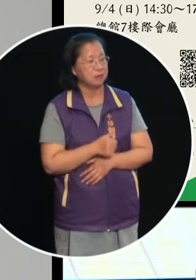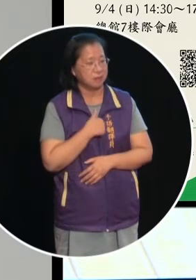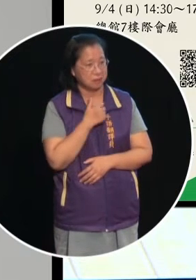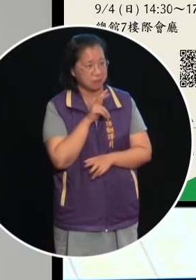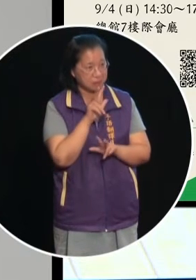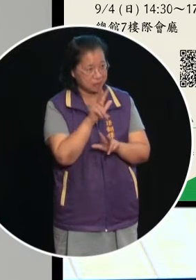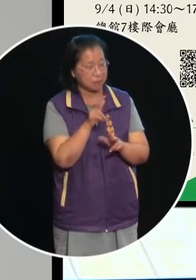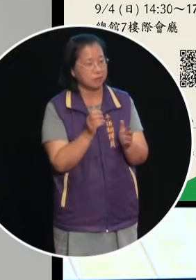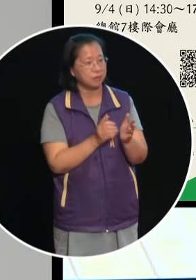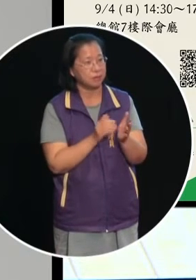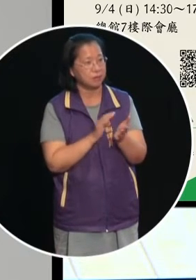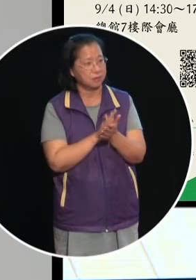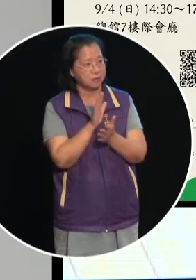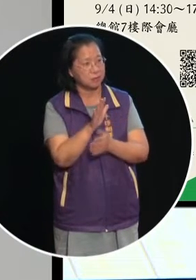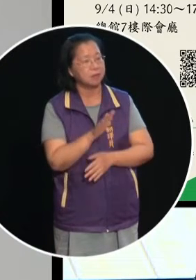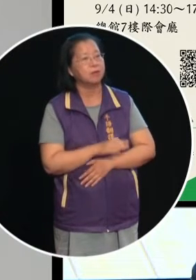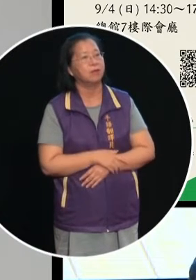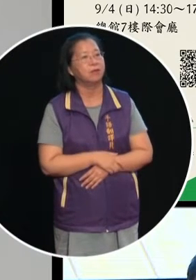大概是